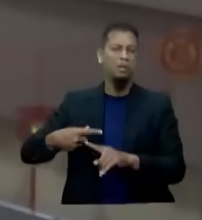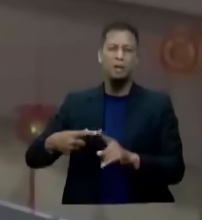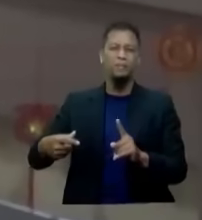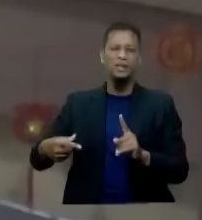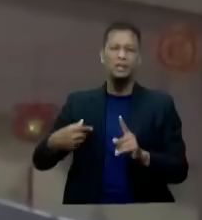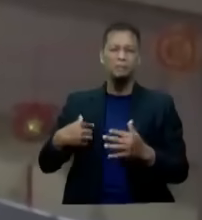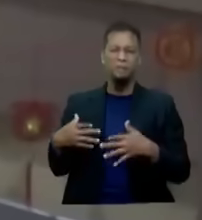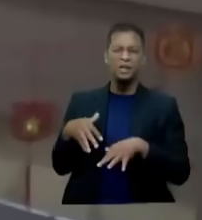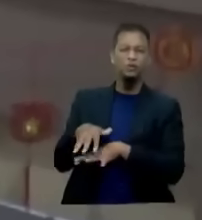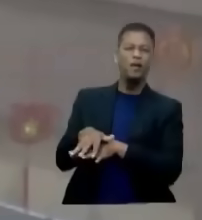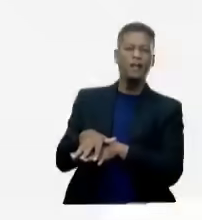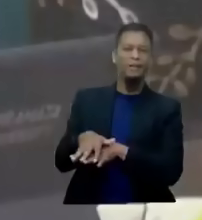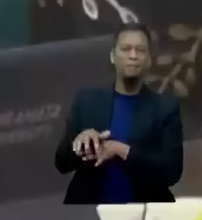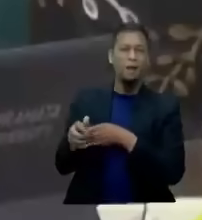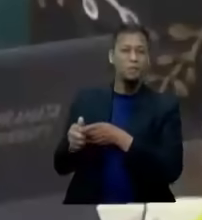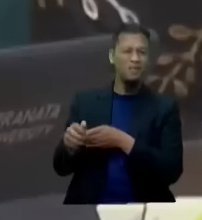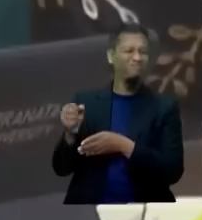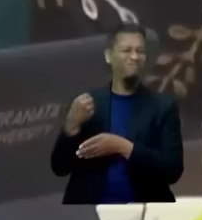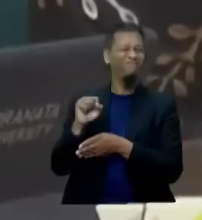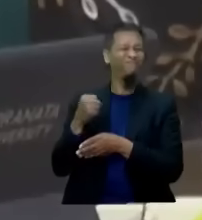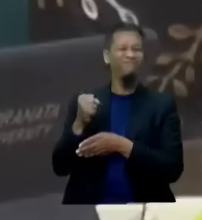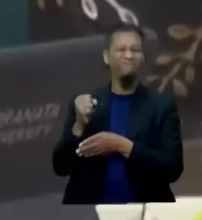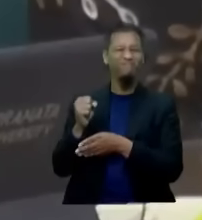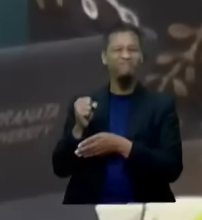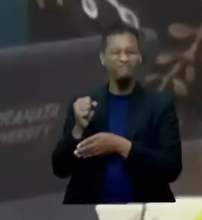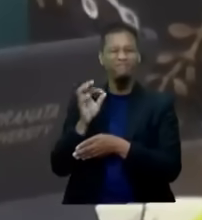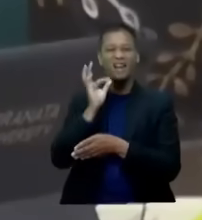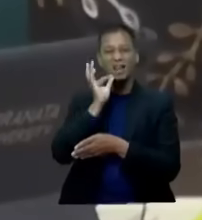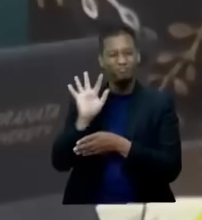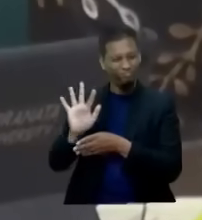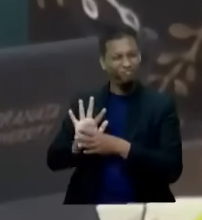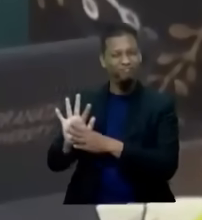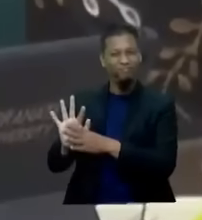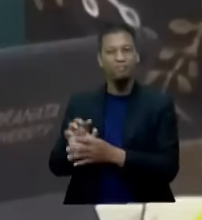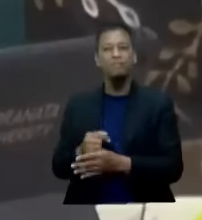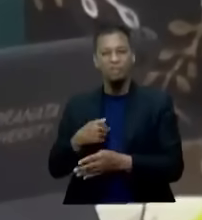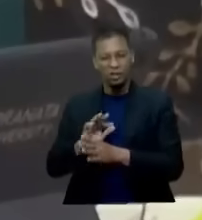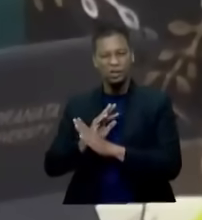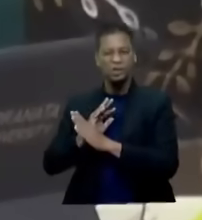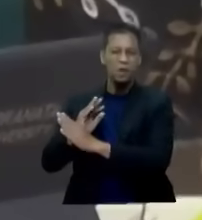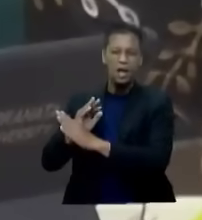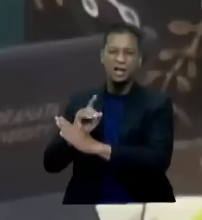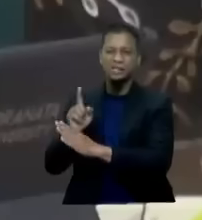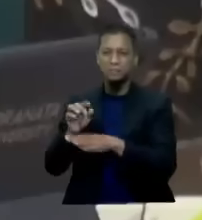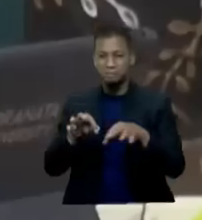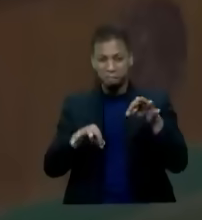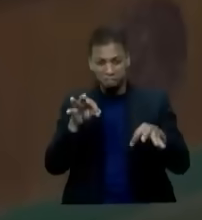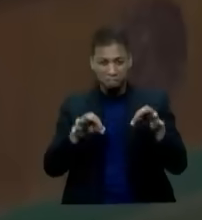kami pilih, ya sudah. Penolakan tersebut juga didasari atas dinamika politik yang saat ini